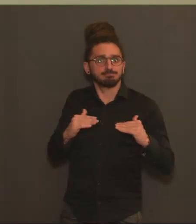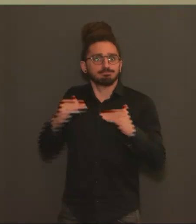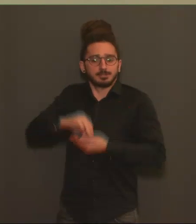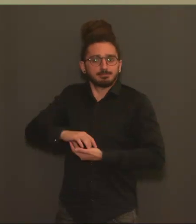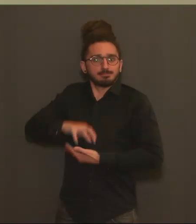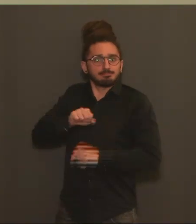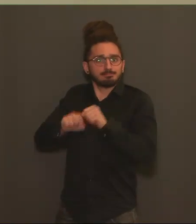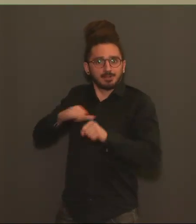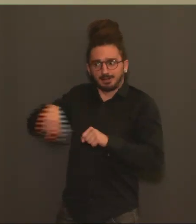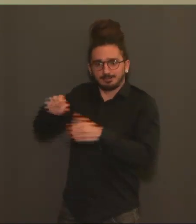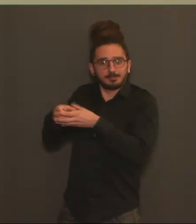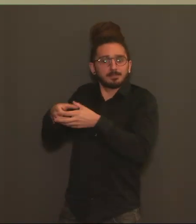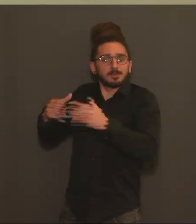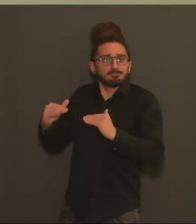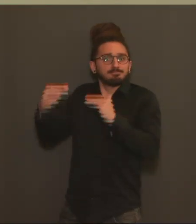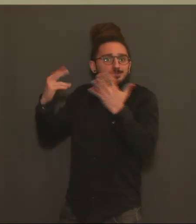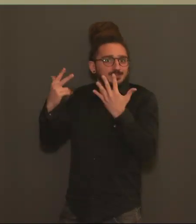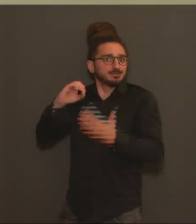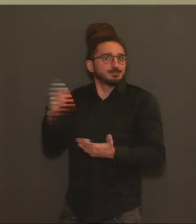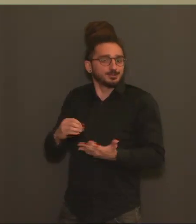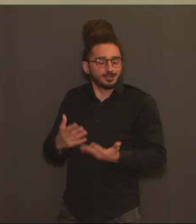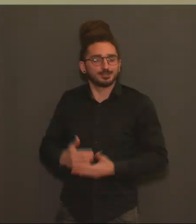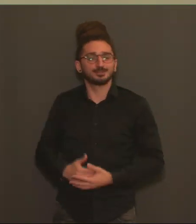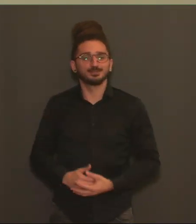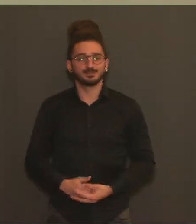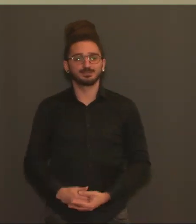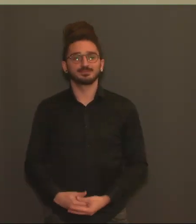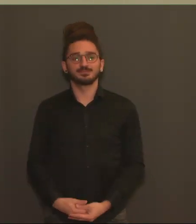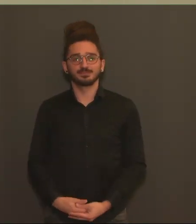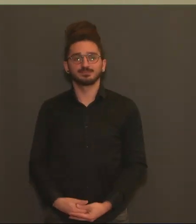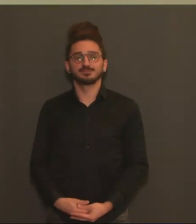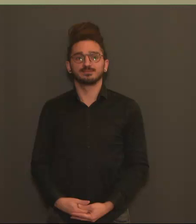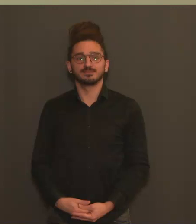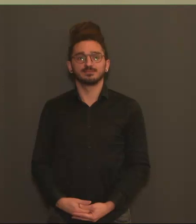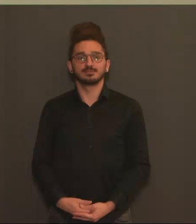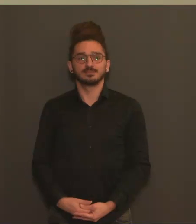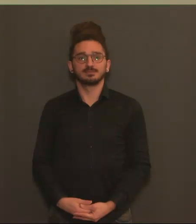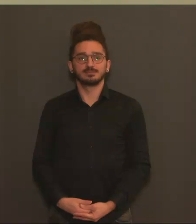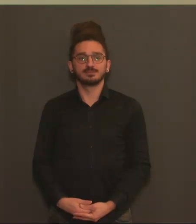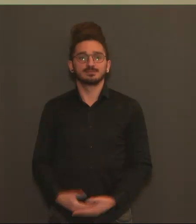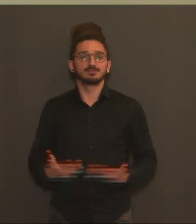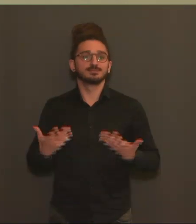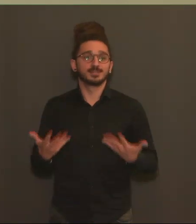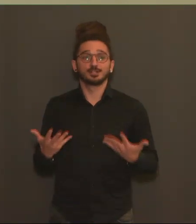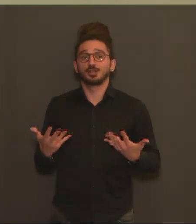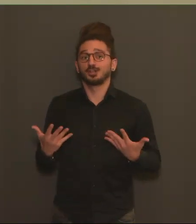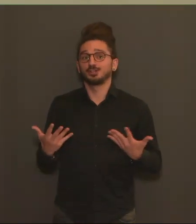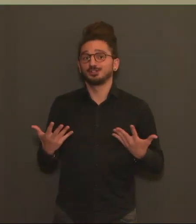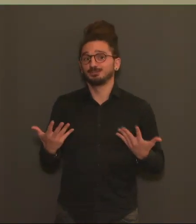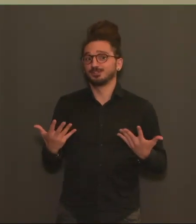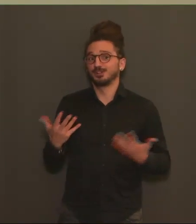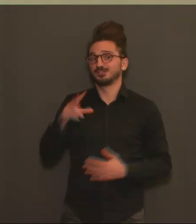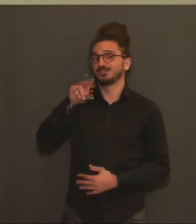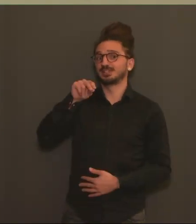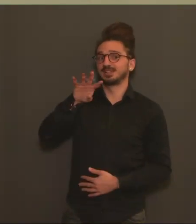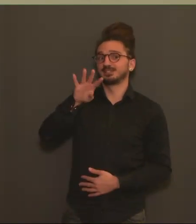les dernières études qui avaient été faites. Très clairement, c'est l'impact de la deuxième vague qui continue à se manifester dans